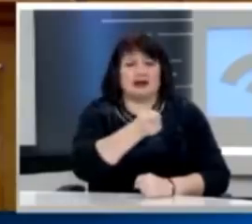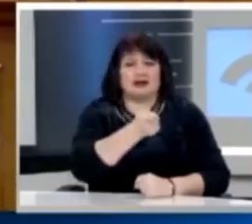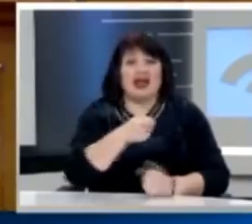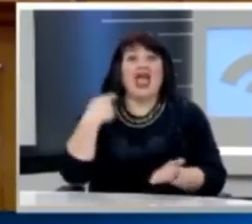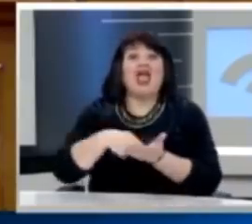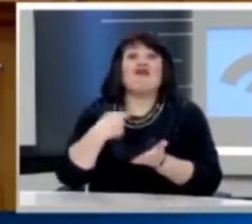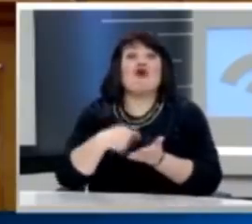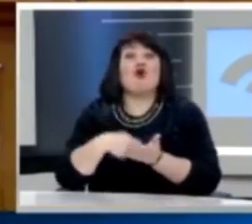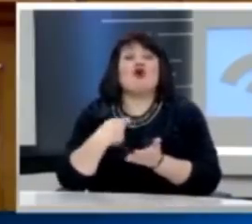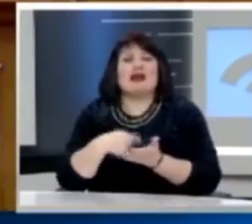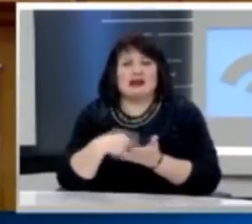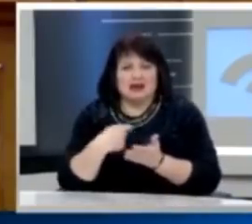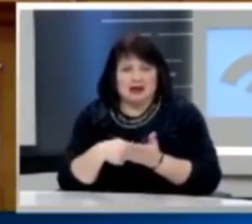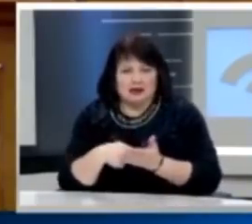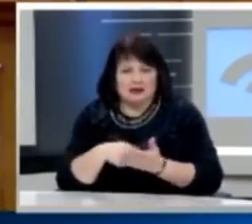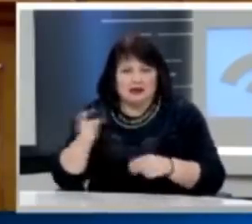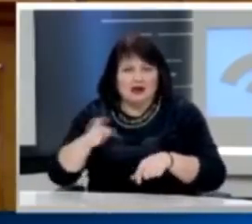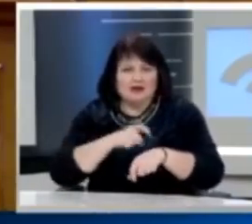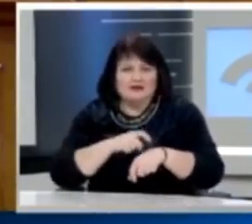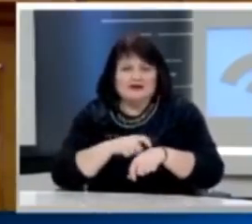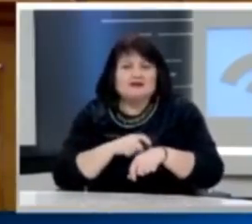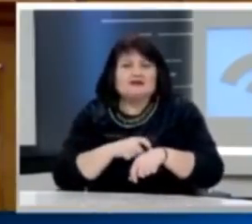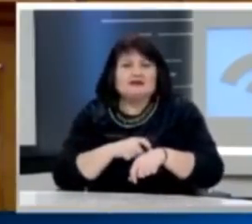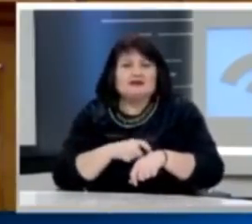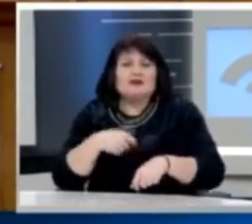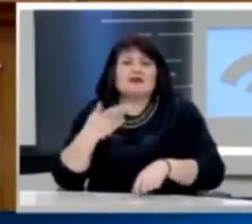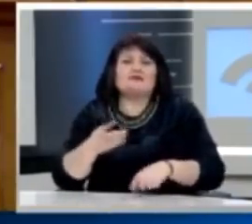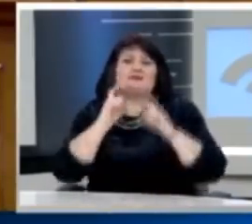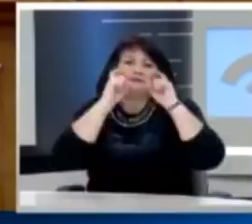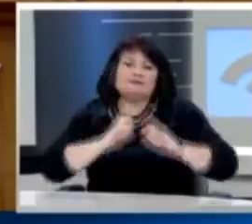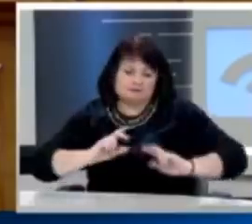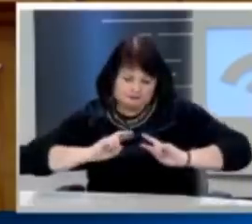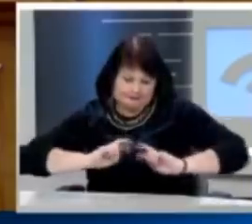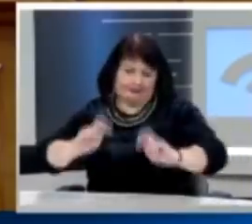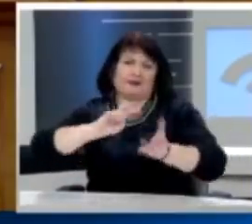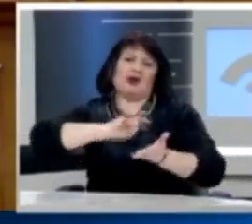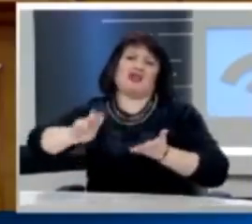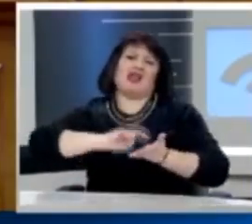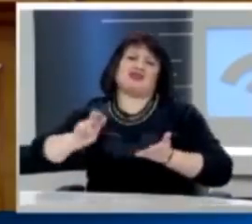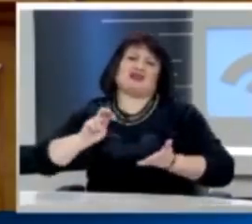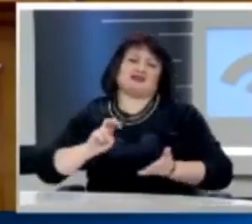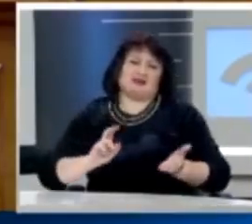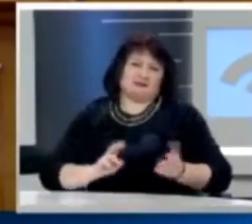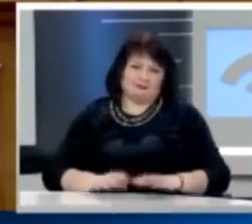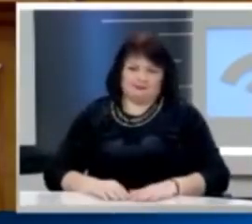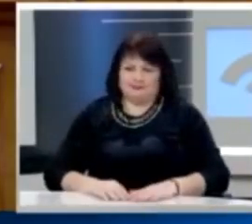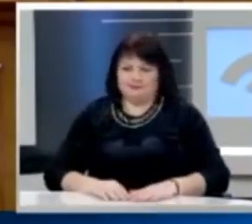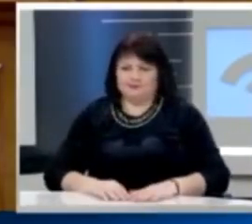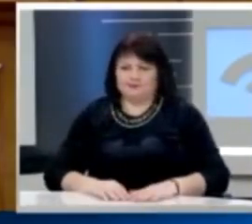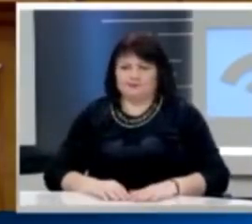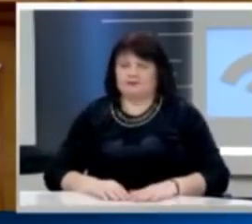στην εφορία και βρίσκονται αντιμέτωποι με αναγκαστικά μέτρα ίσπραξης. Η μάζα των